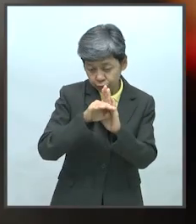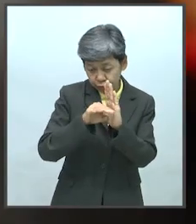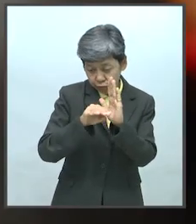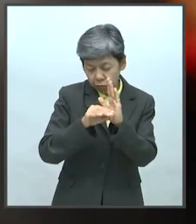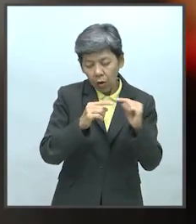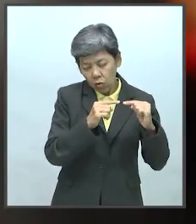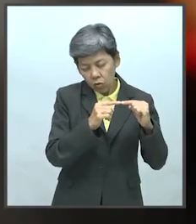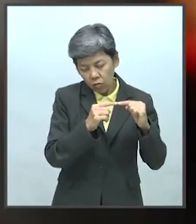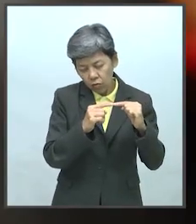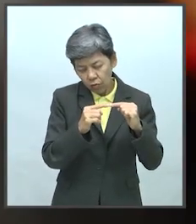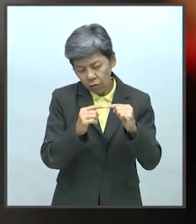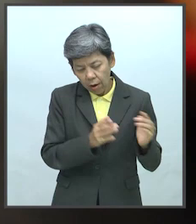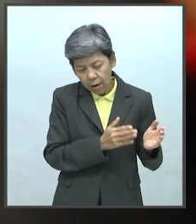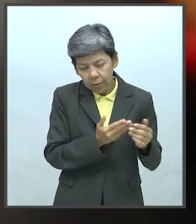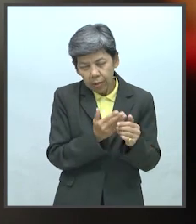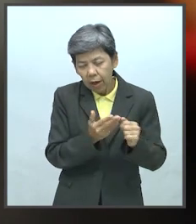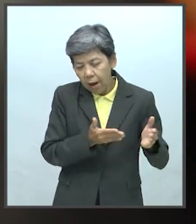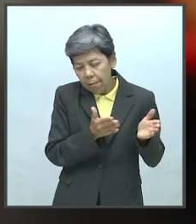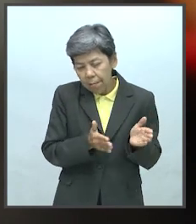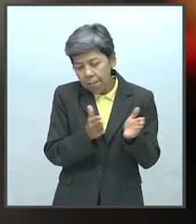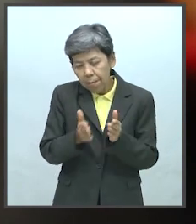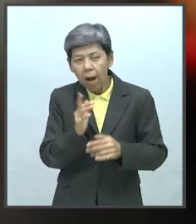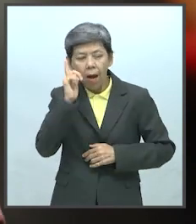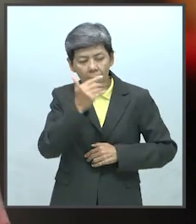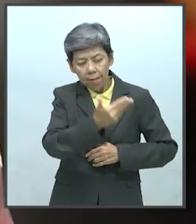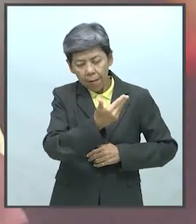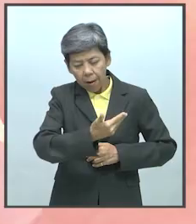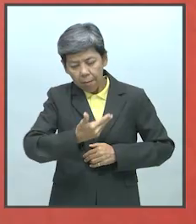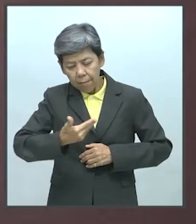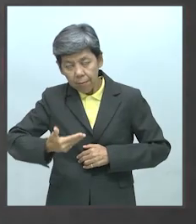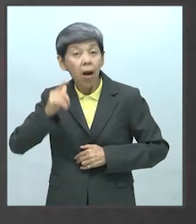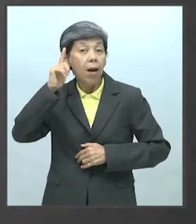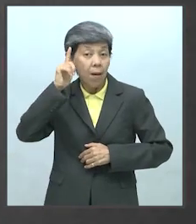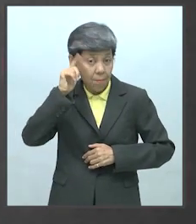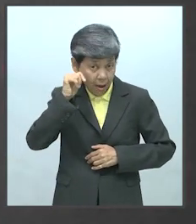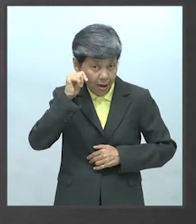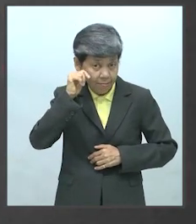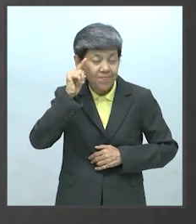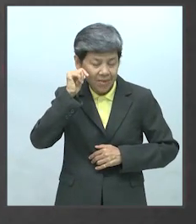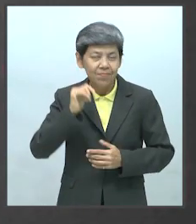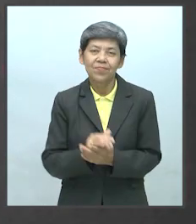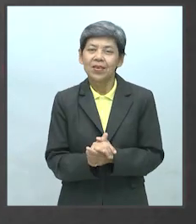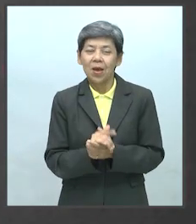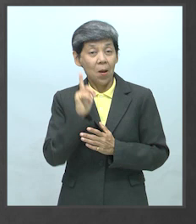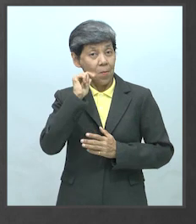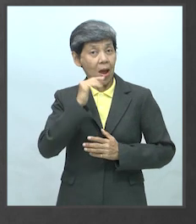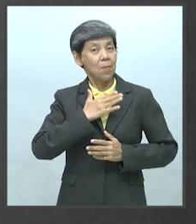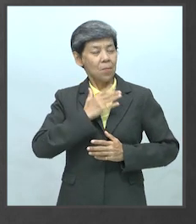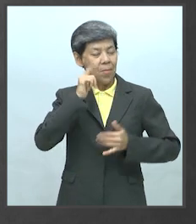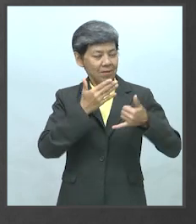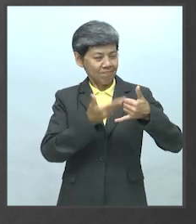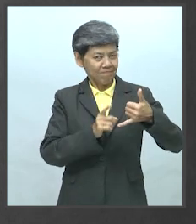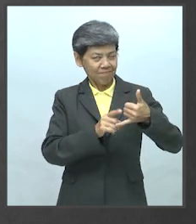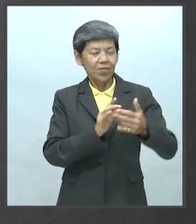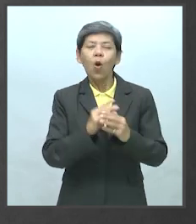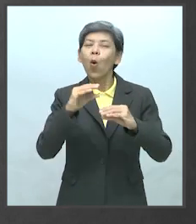านับแล้วก็เหมือนเป็นรุ่นต่อรุ่นแล้วกัน ค่ะจากคุณแม ่ครับจากคุณแม่ซึ่งทางคุณแม่นี้ก็ท่านก็อย่างที่บอกว่